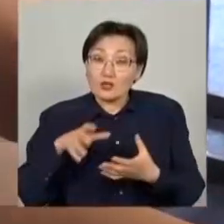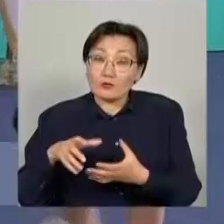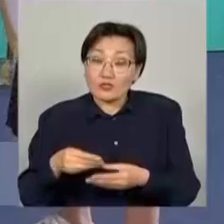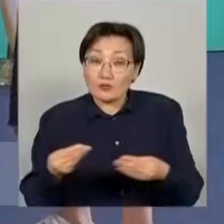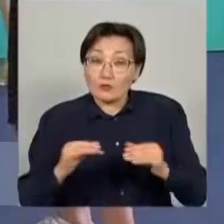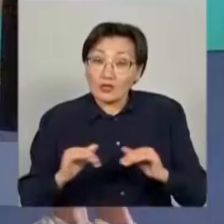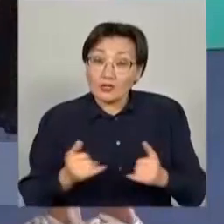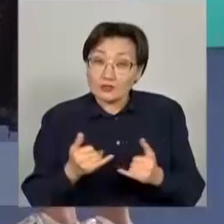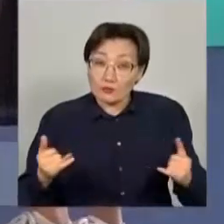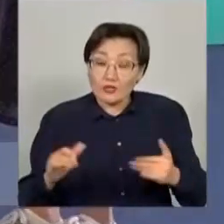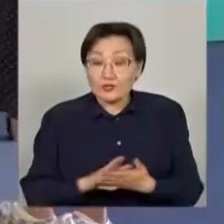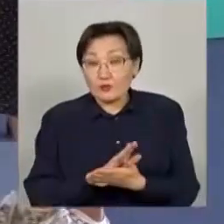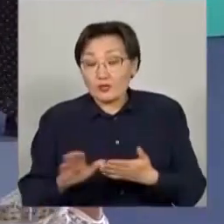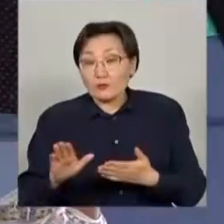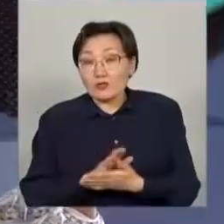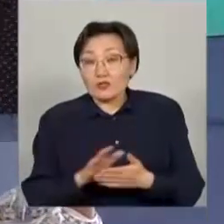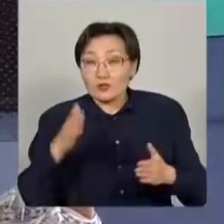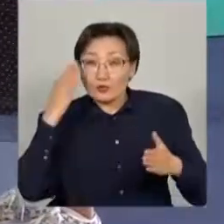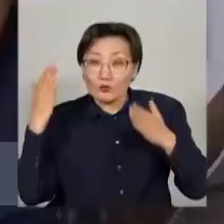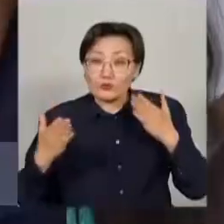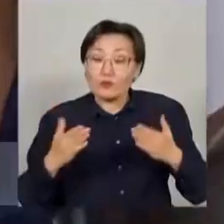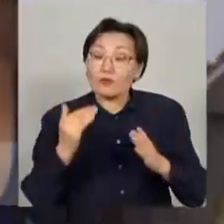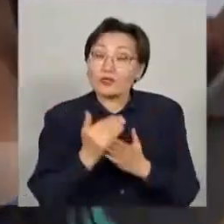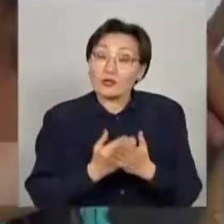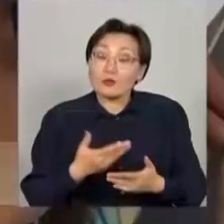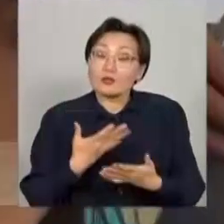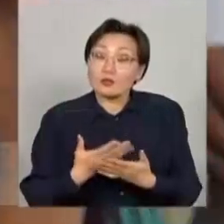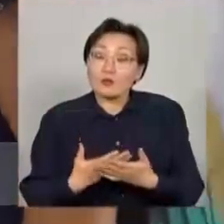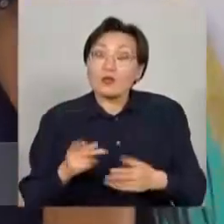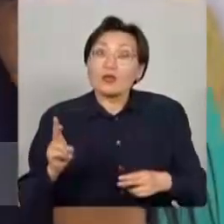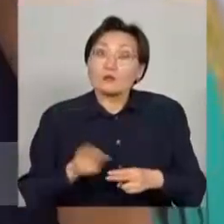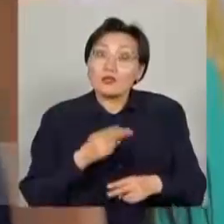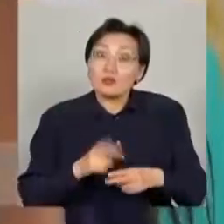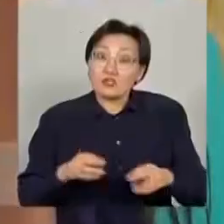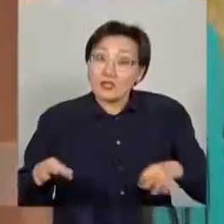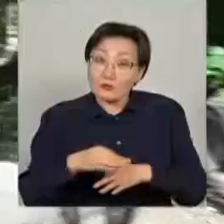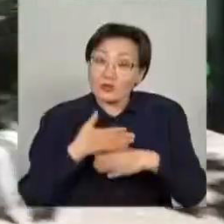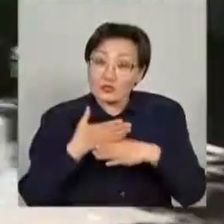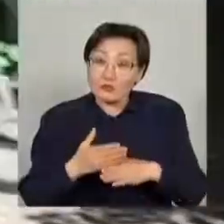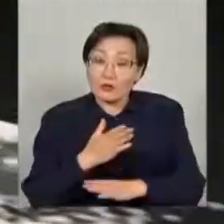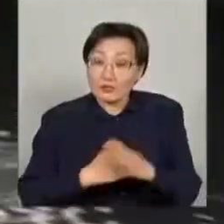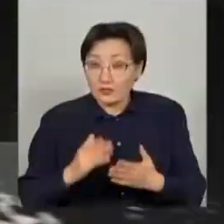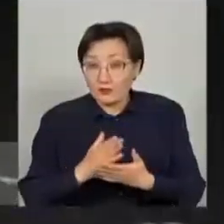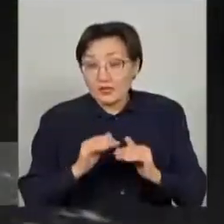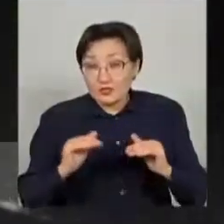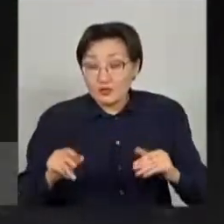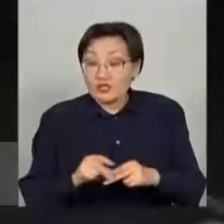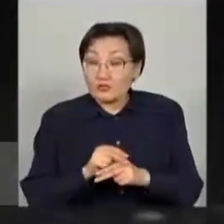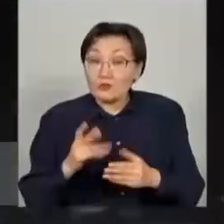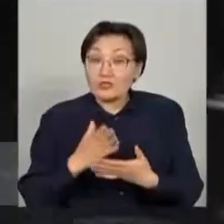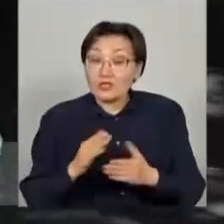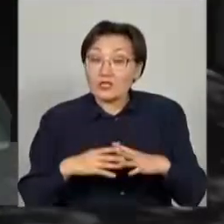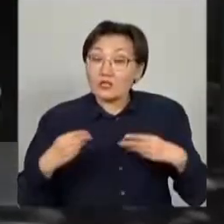балаларға арналған тегін ойын-сауық бағдарламалар ұйымдастырылған. Кедергісіз келешек жобасының арқасында мүгедектігі бар балаларды тәрбиелеп